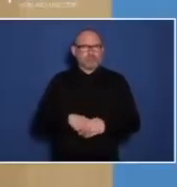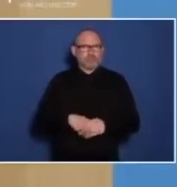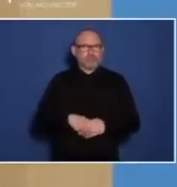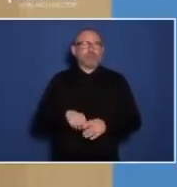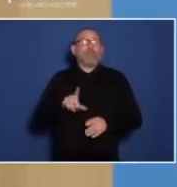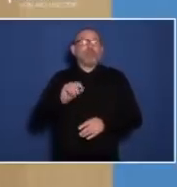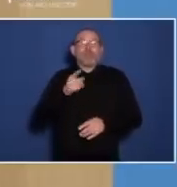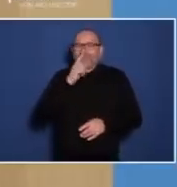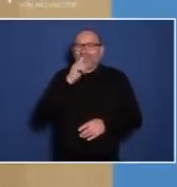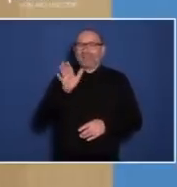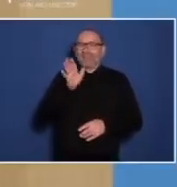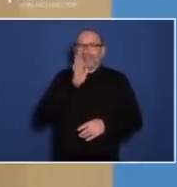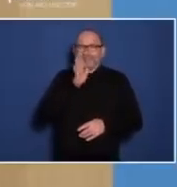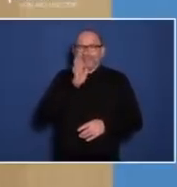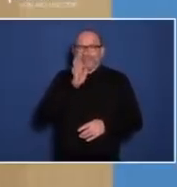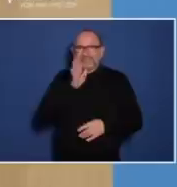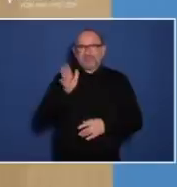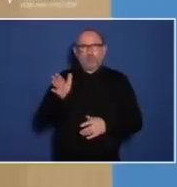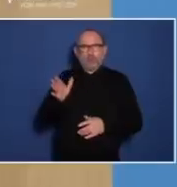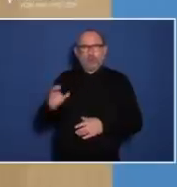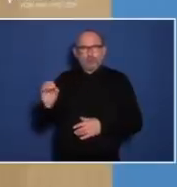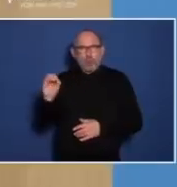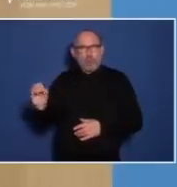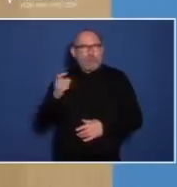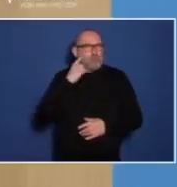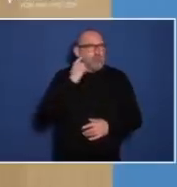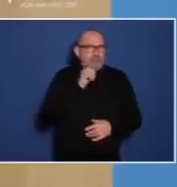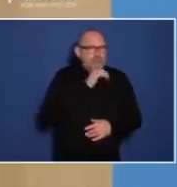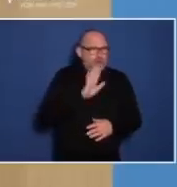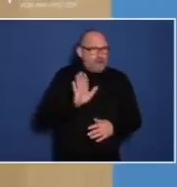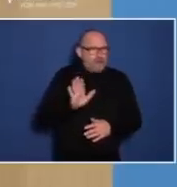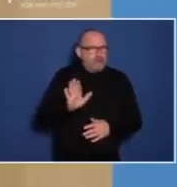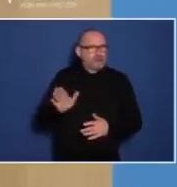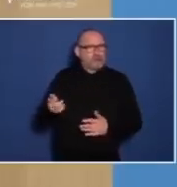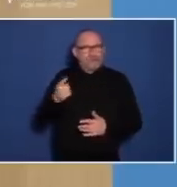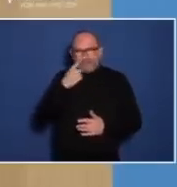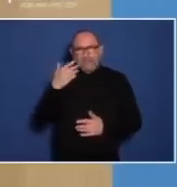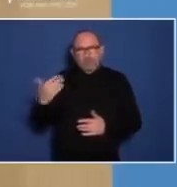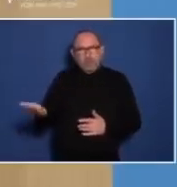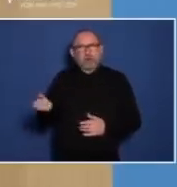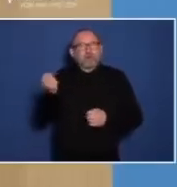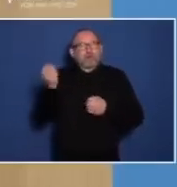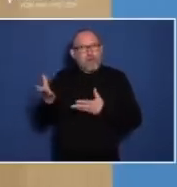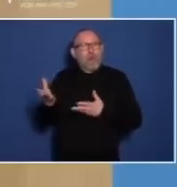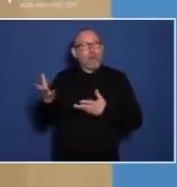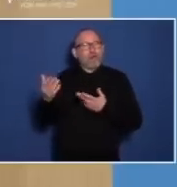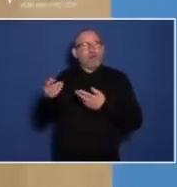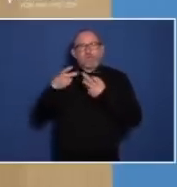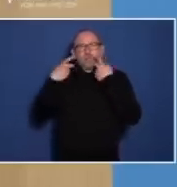ganz ausgeschlossen sein, was im Moment nicht der Fall ist, wäre auch die Maskenpflicht